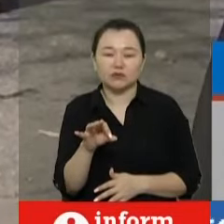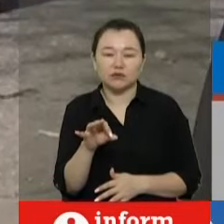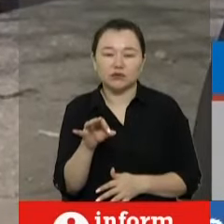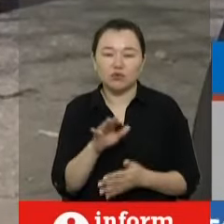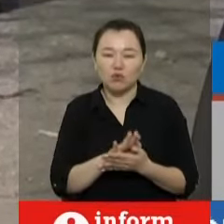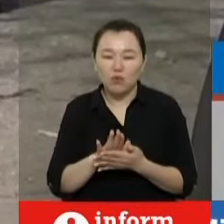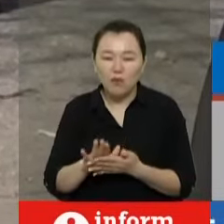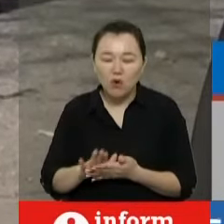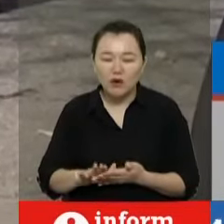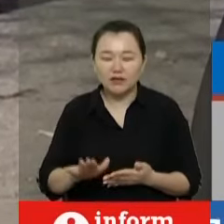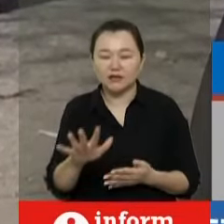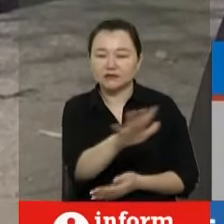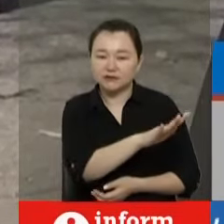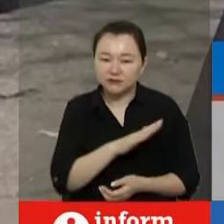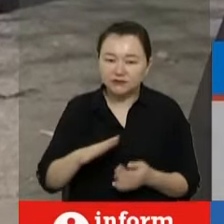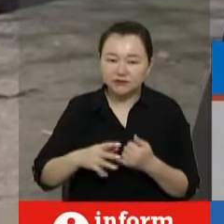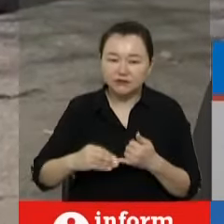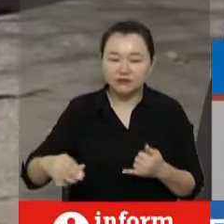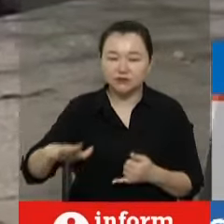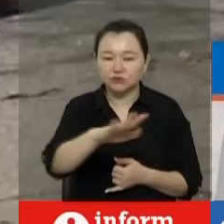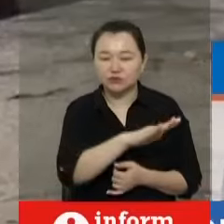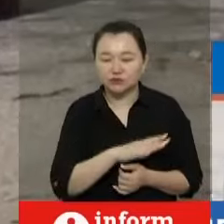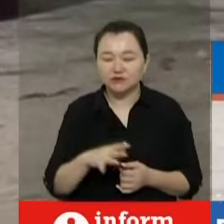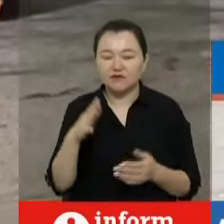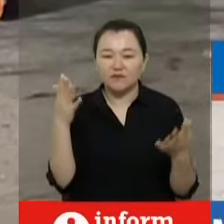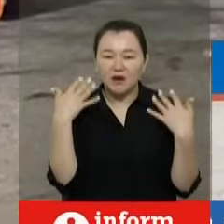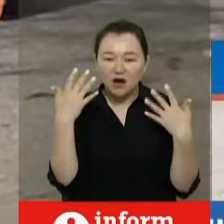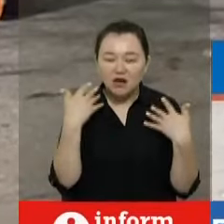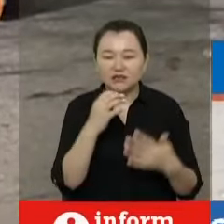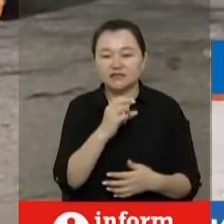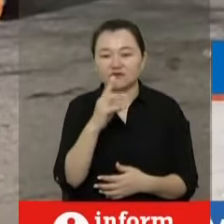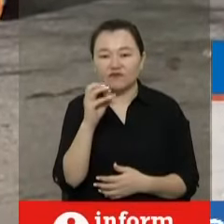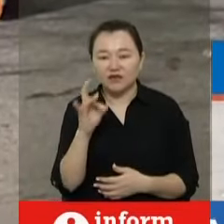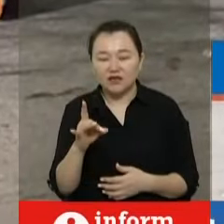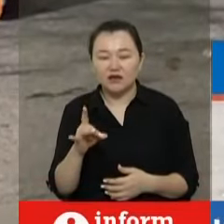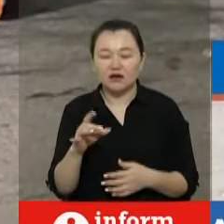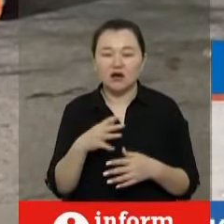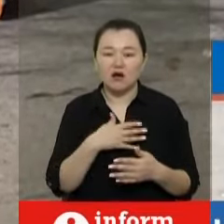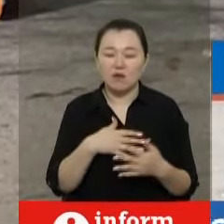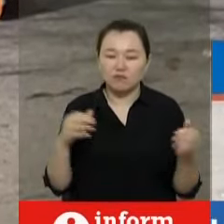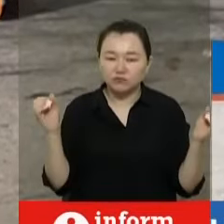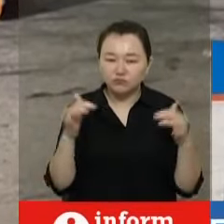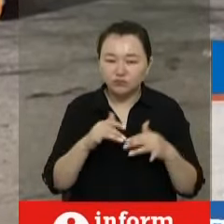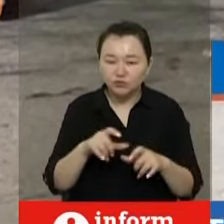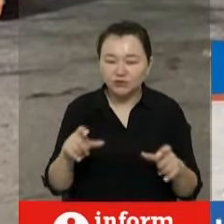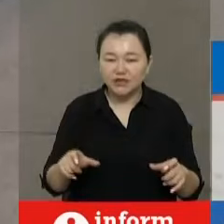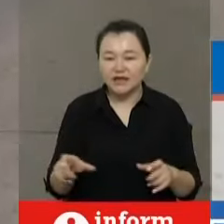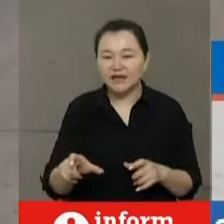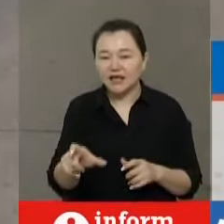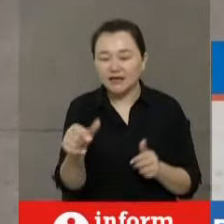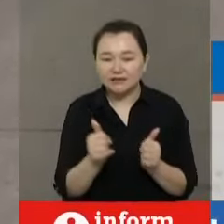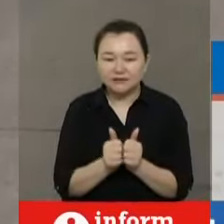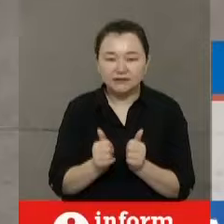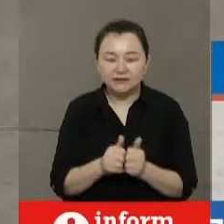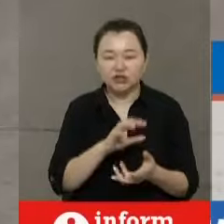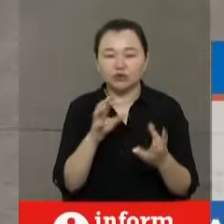уборке прилегающей территории в парках, скверах, также в общественных местах, набережных рек вдоль. По